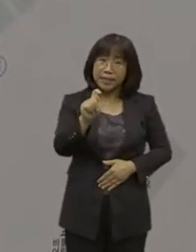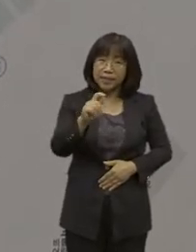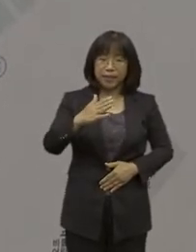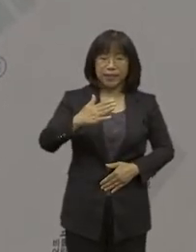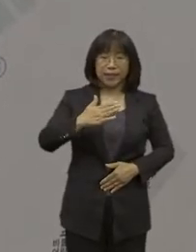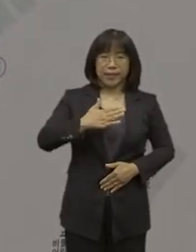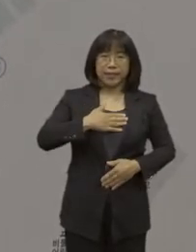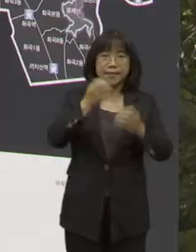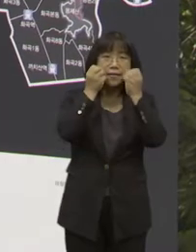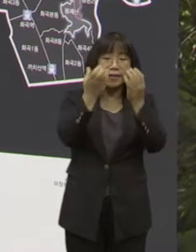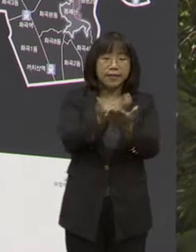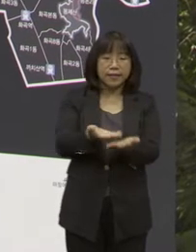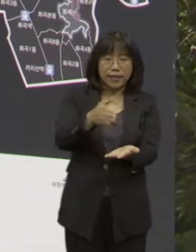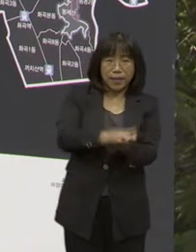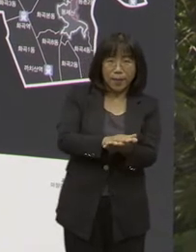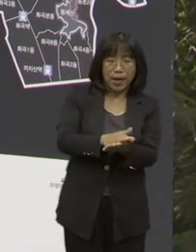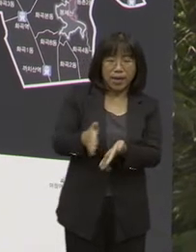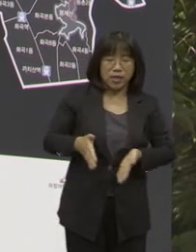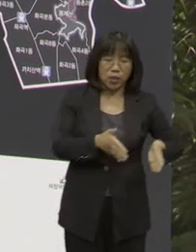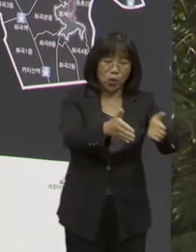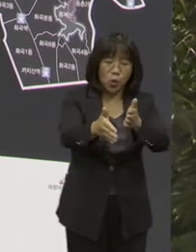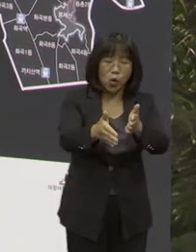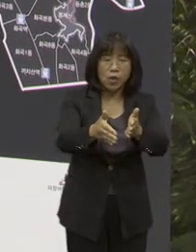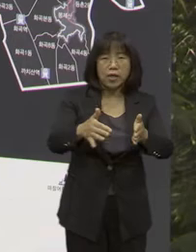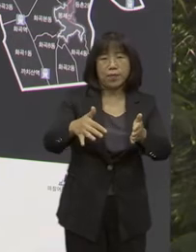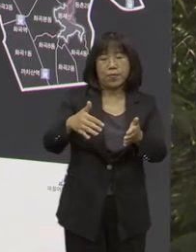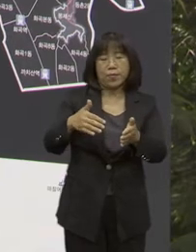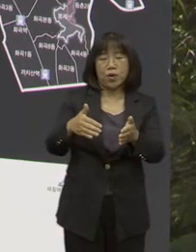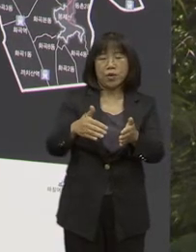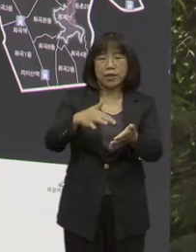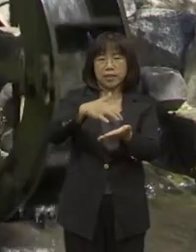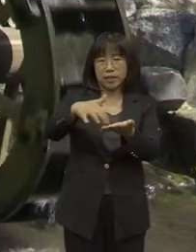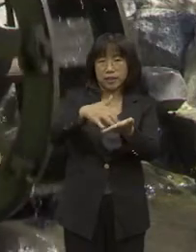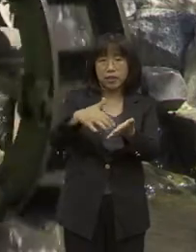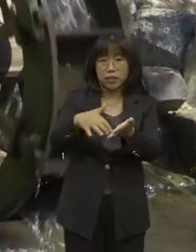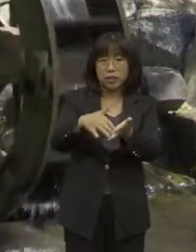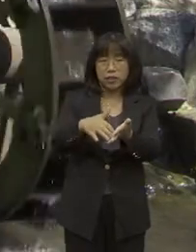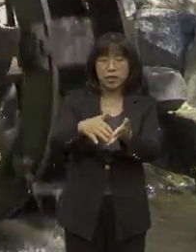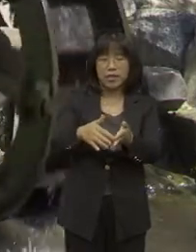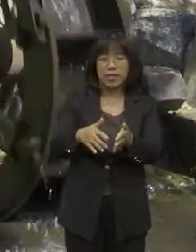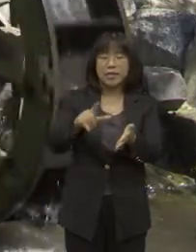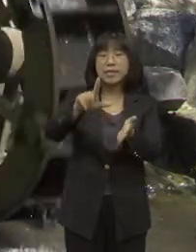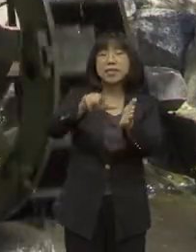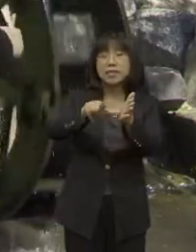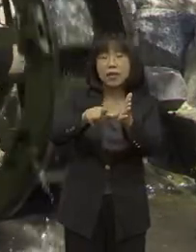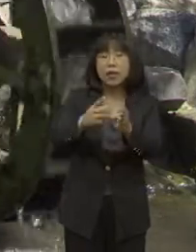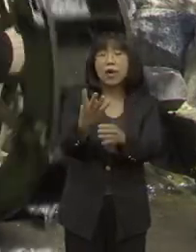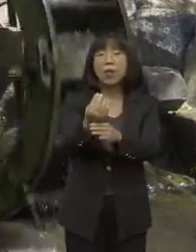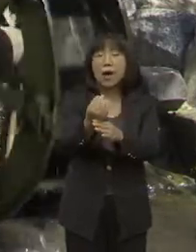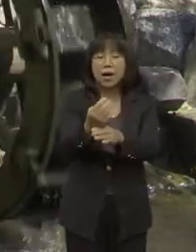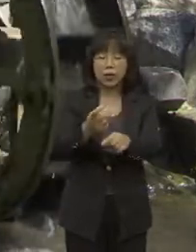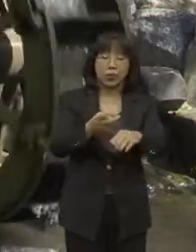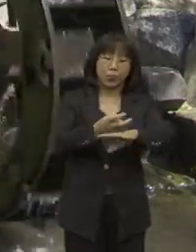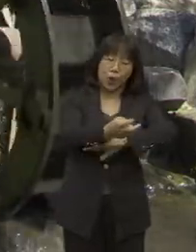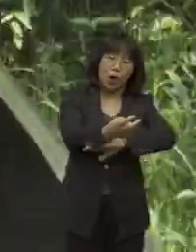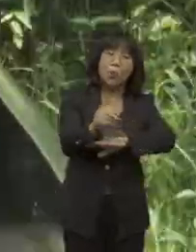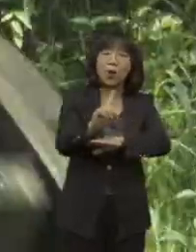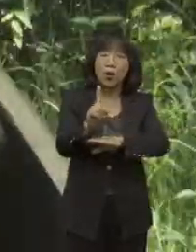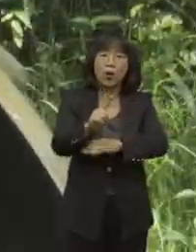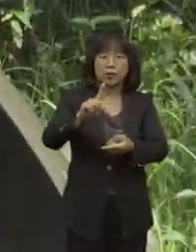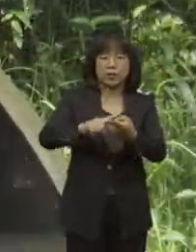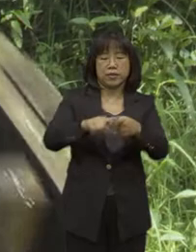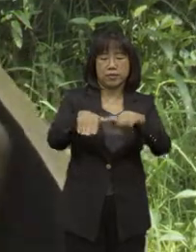프레젠테이션 파일에는 본인이 개발한 코스의 소요 시간, 교통편 등과 함께 카메라 또는 스마트폰으로